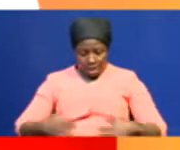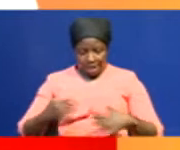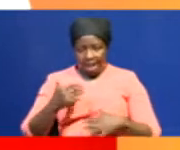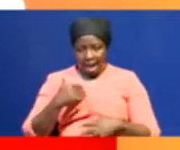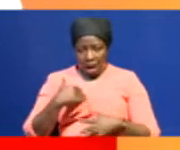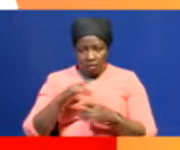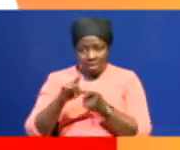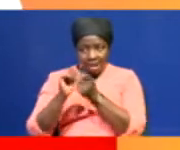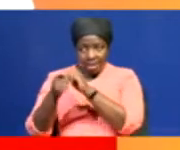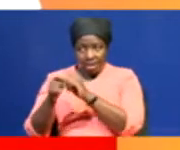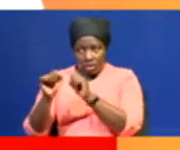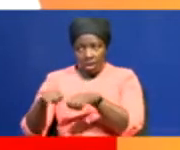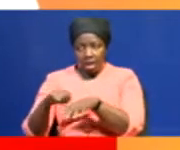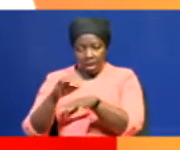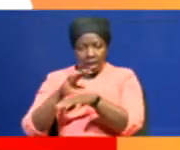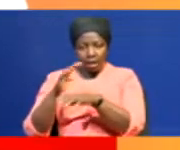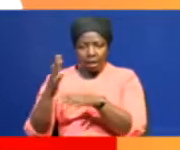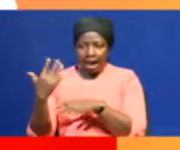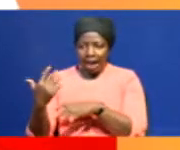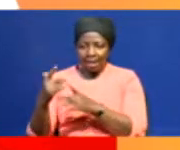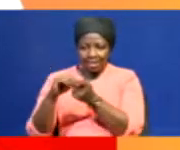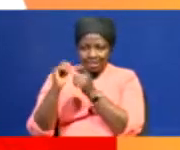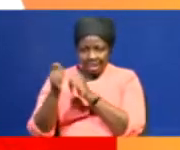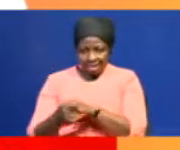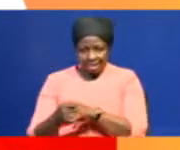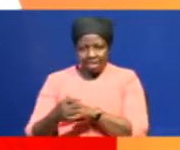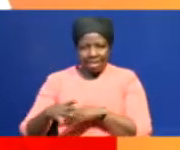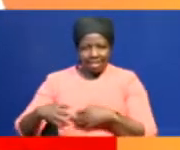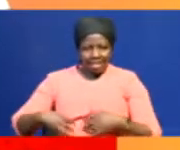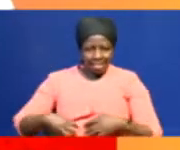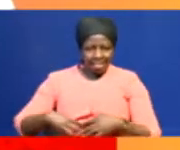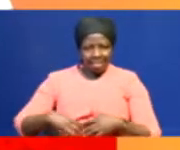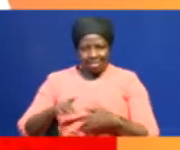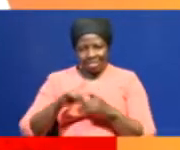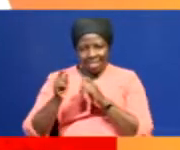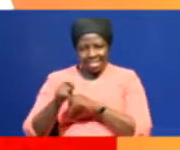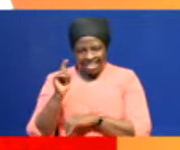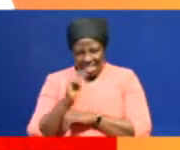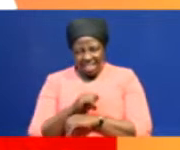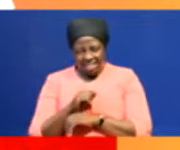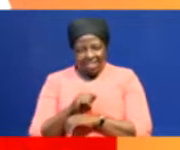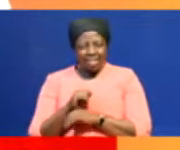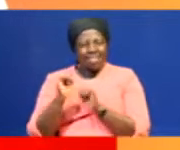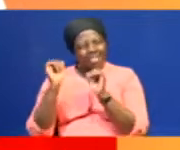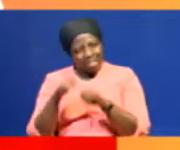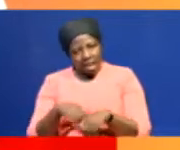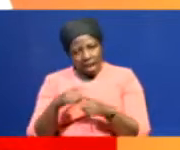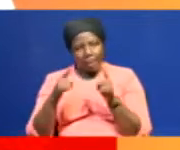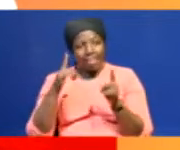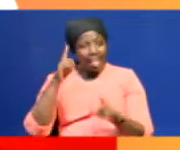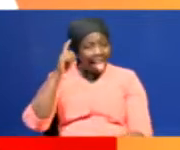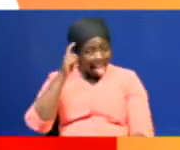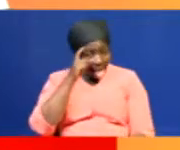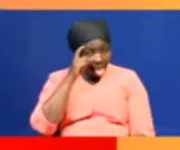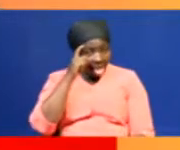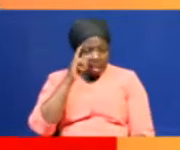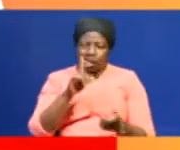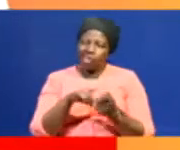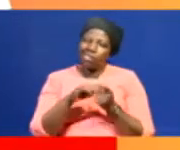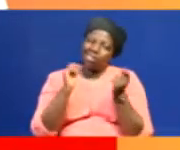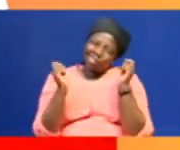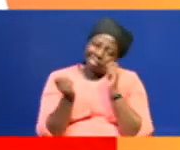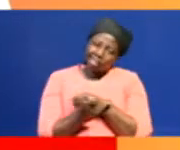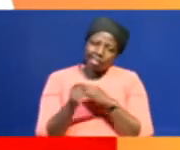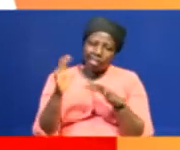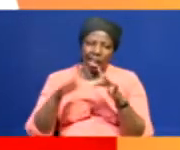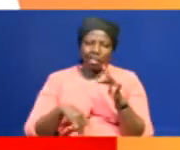mkono ya chuma, unaweza tolea maini uwekee ingine ya mtu mwingine, lakini kichwa hakina, hauna, hakuna repair ya kichwa, hakuna